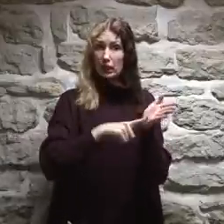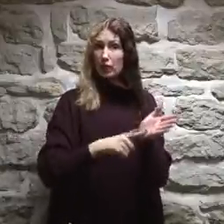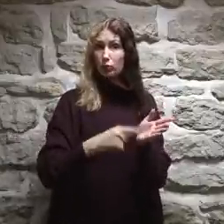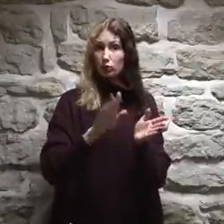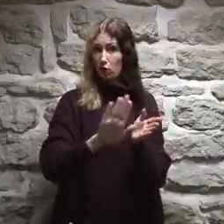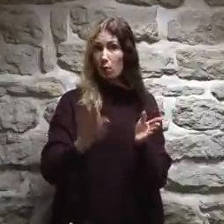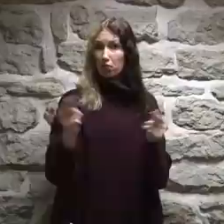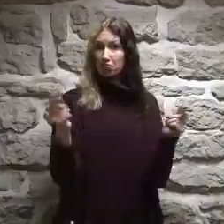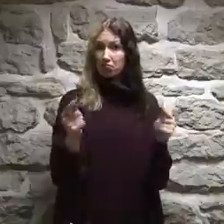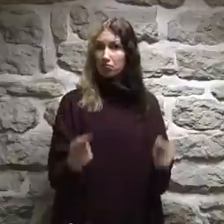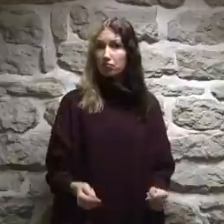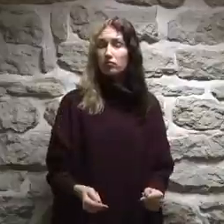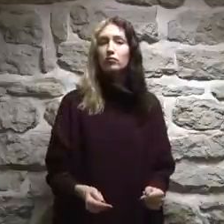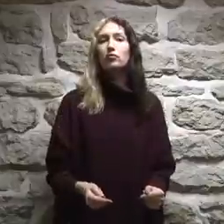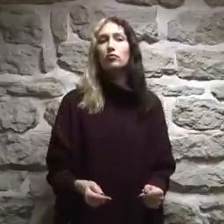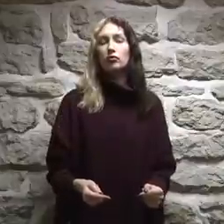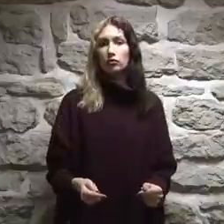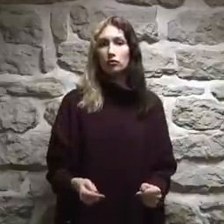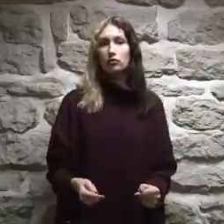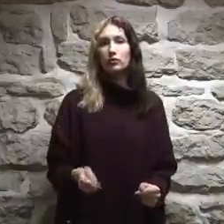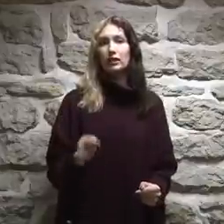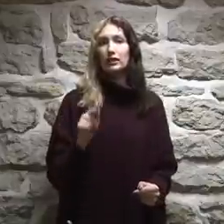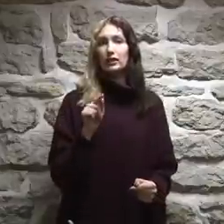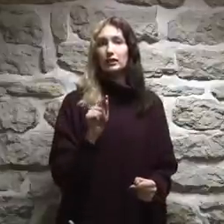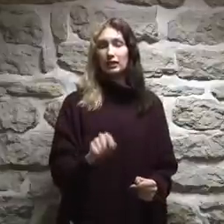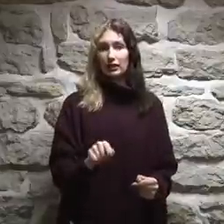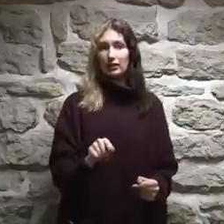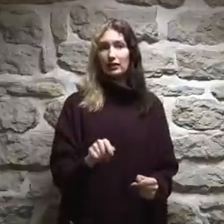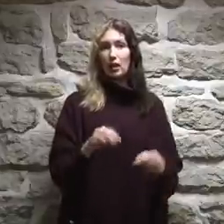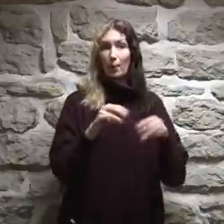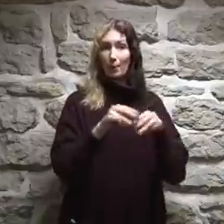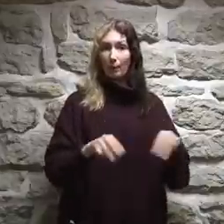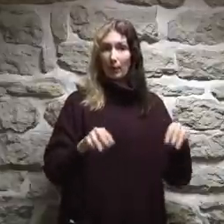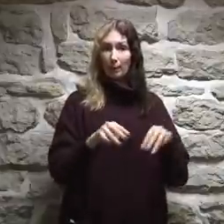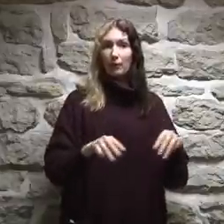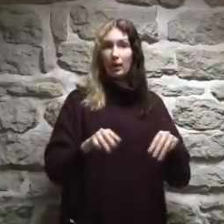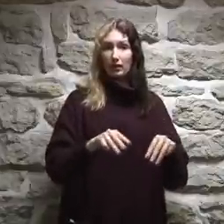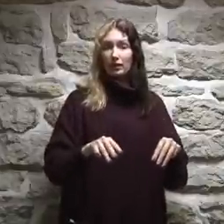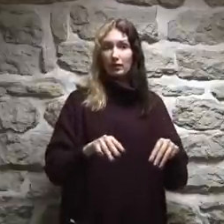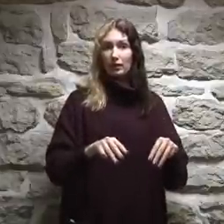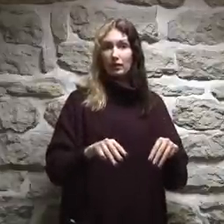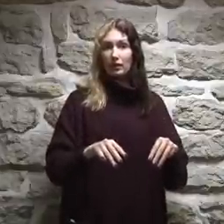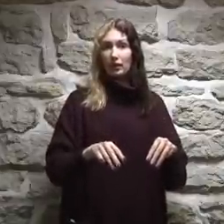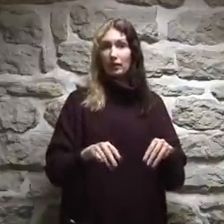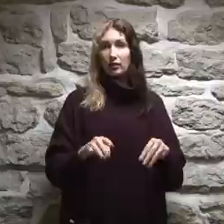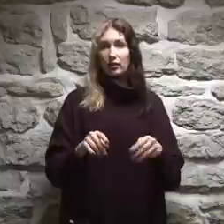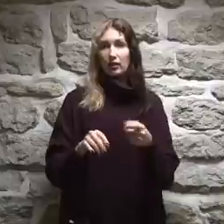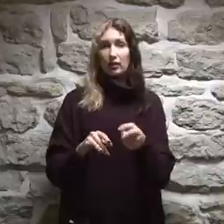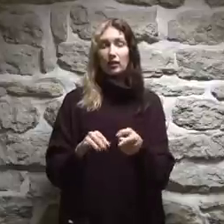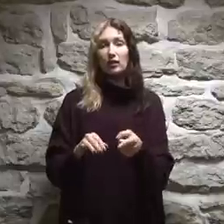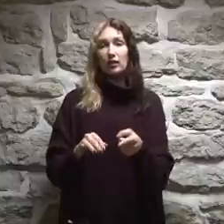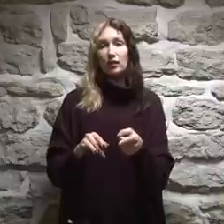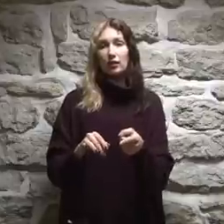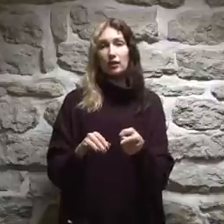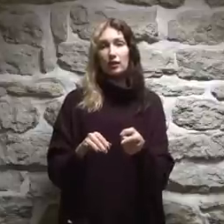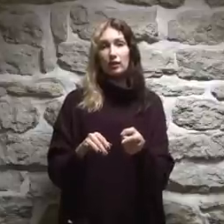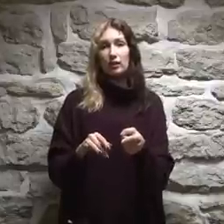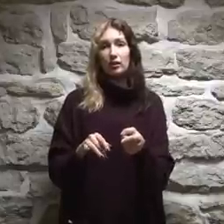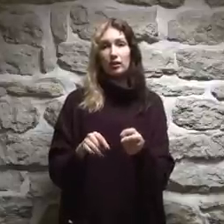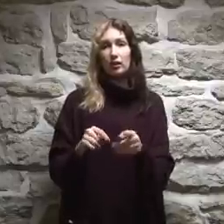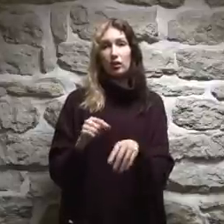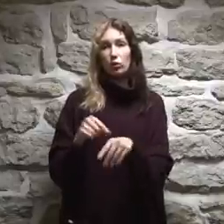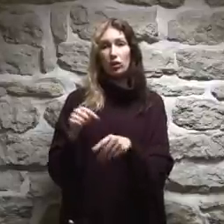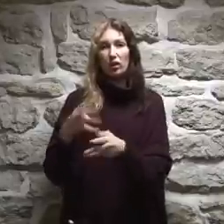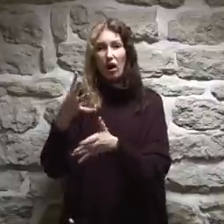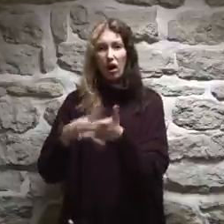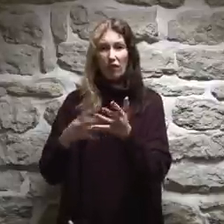ja praegune siis need meetmed, mis siis arvest võtsid tükikese ära, ei ole piisavad,